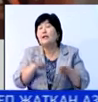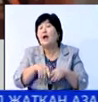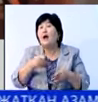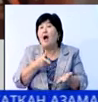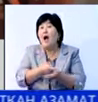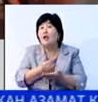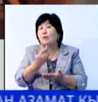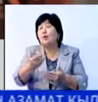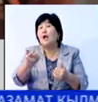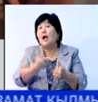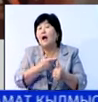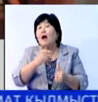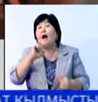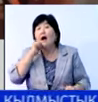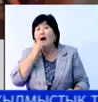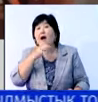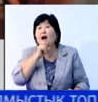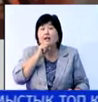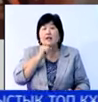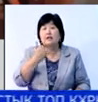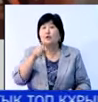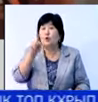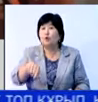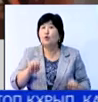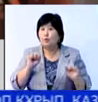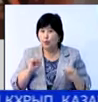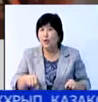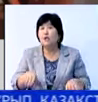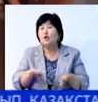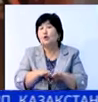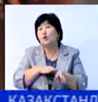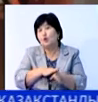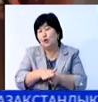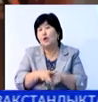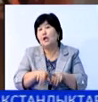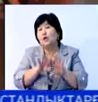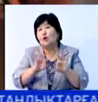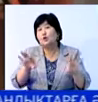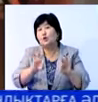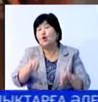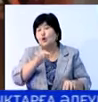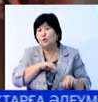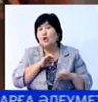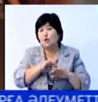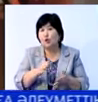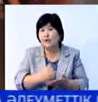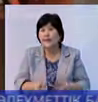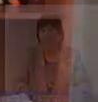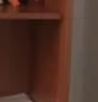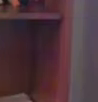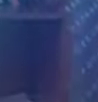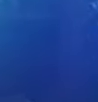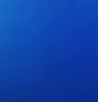алиментті олардың ата әжесінен өндіруге болатындығы жөнінде толыққанды түсіндіру жұмыстары жүргізілді.